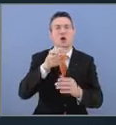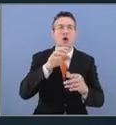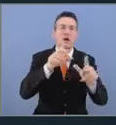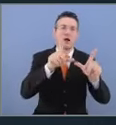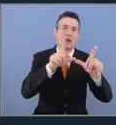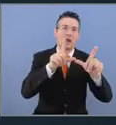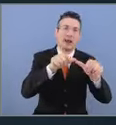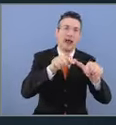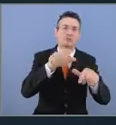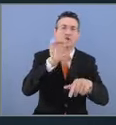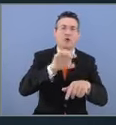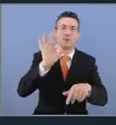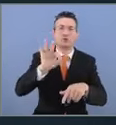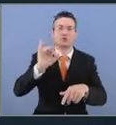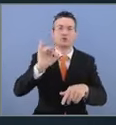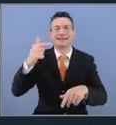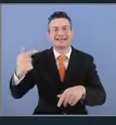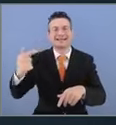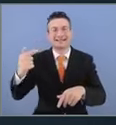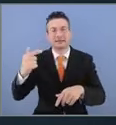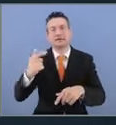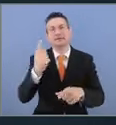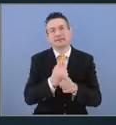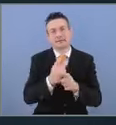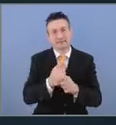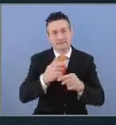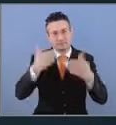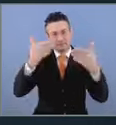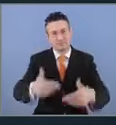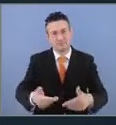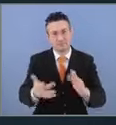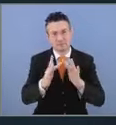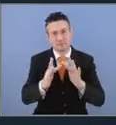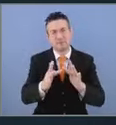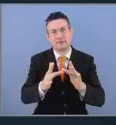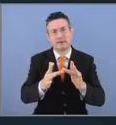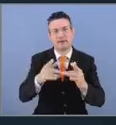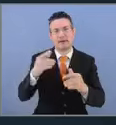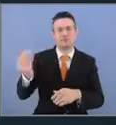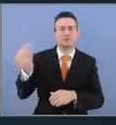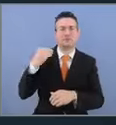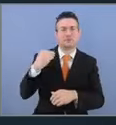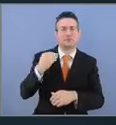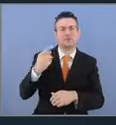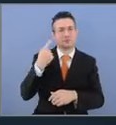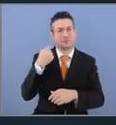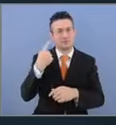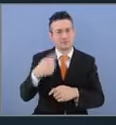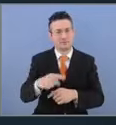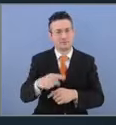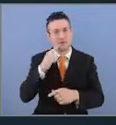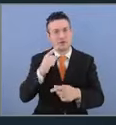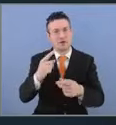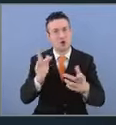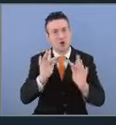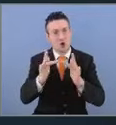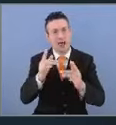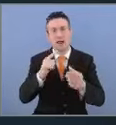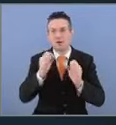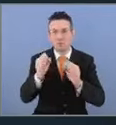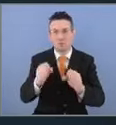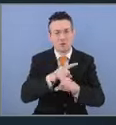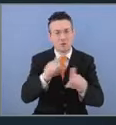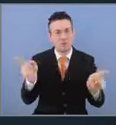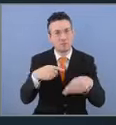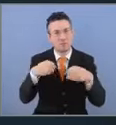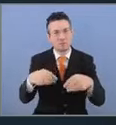potete rispondere al questionario online che ci permette a tutte le persone interessate, soggetti interessati di partecipare a questa fase di consultazione